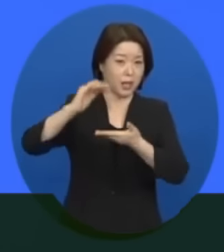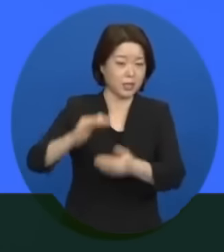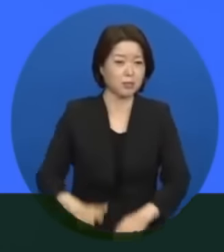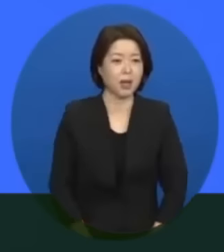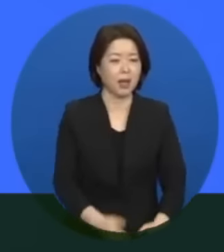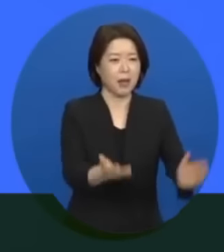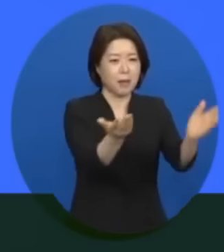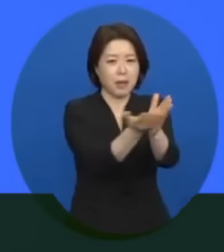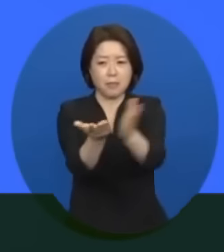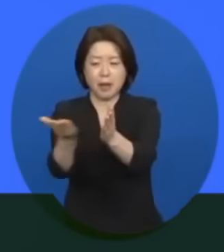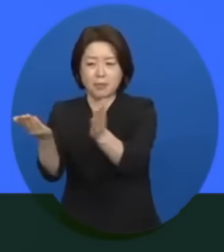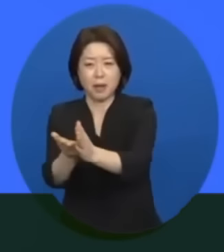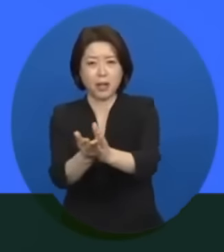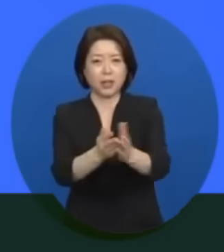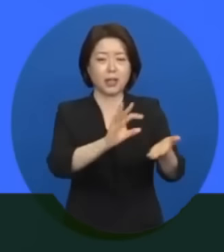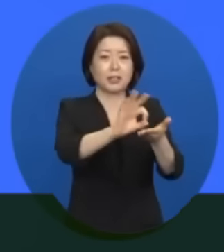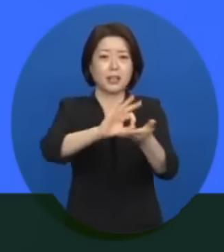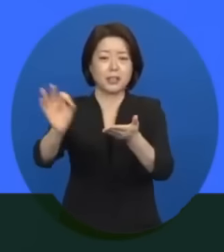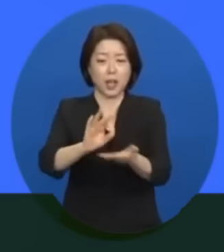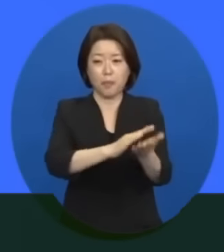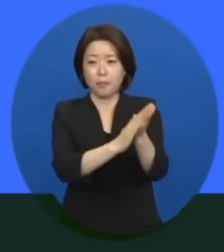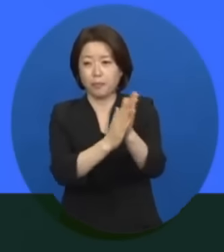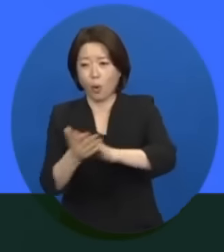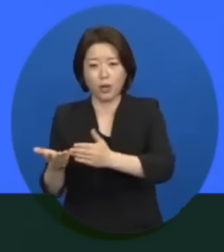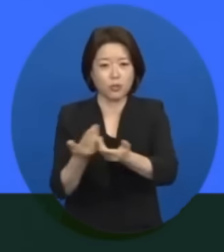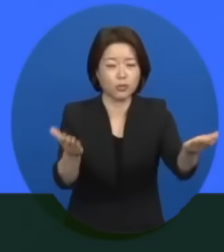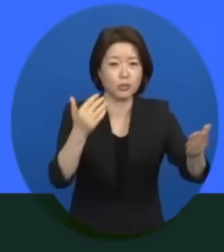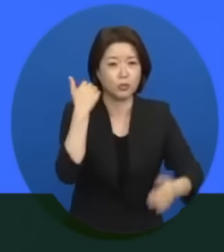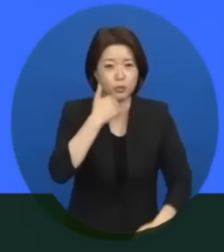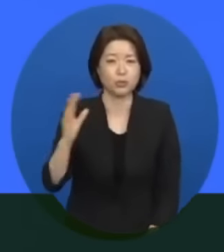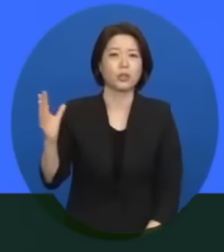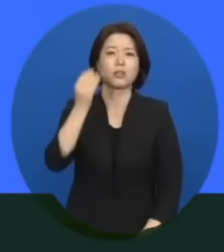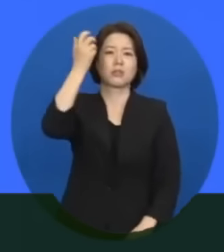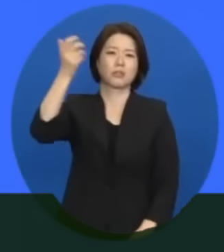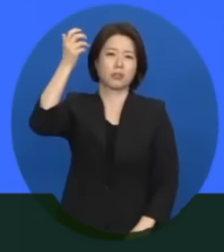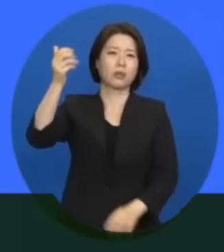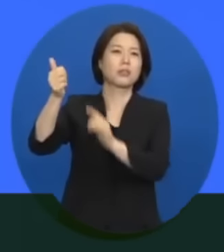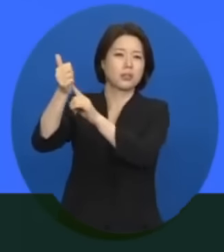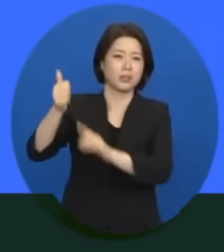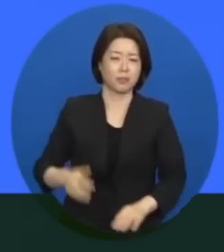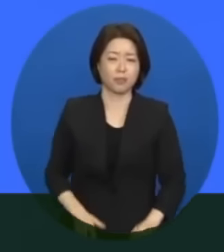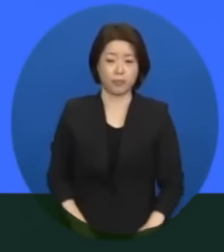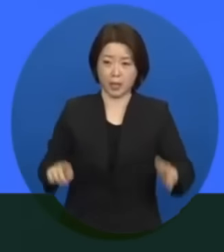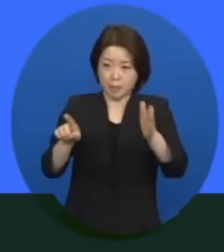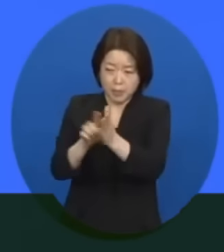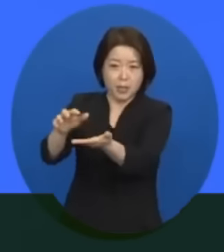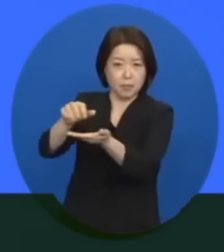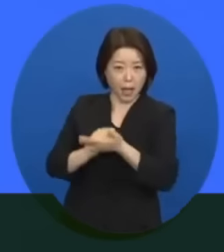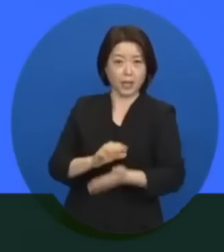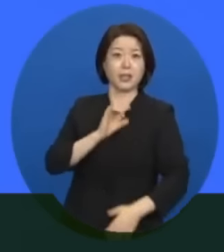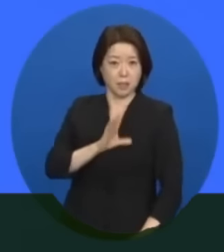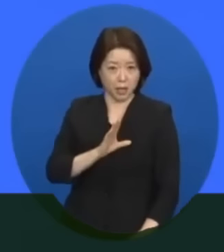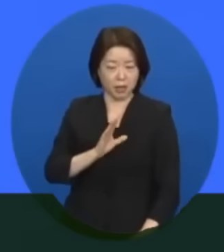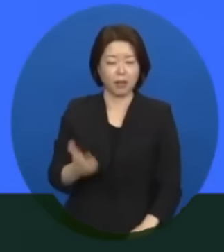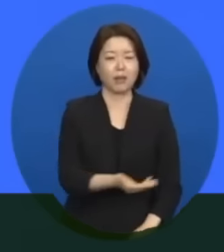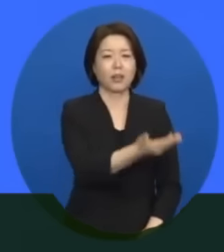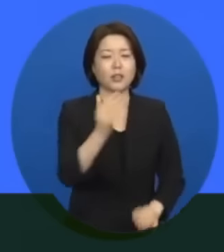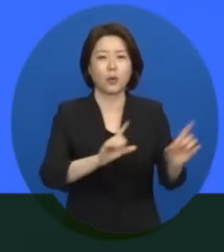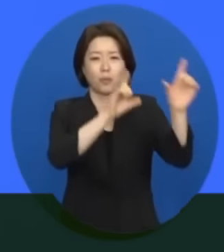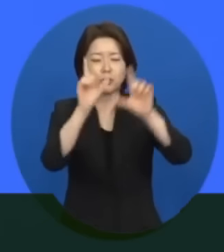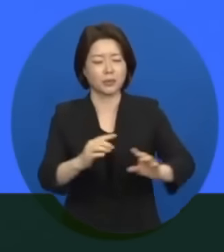되어지고 변화를 이시는 분이 바로 성령님이 믿음으로 반응하기 한다면 여러분들의 삶을